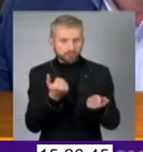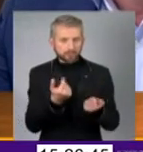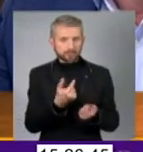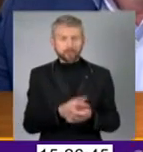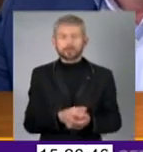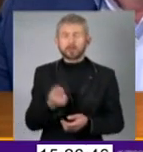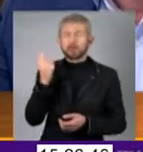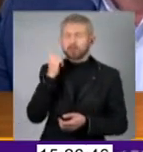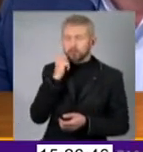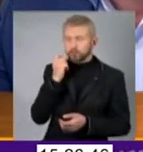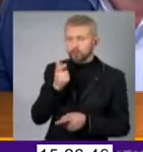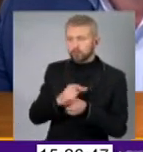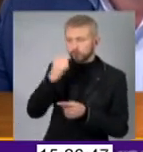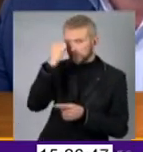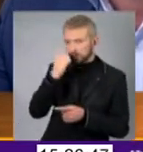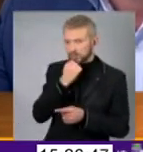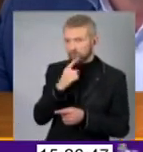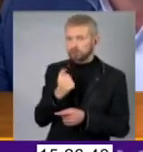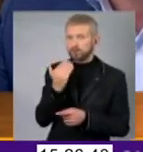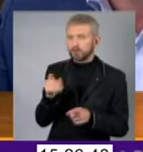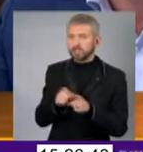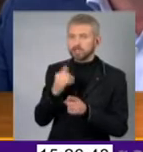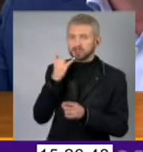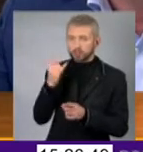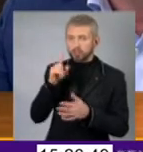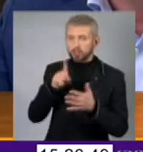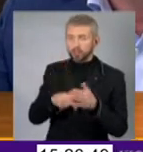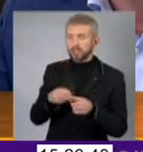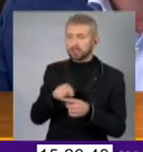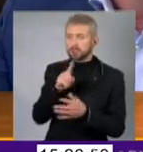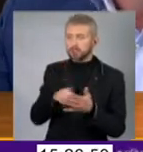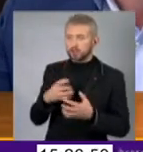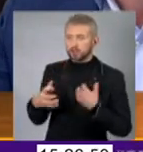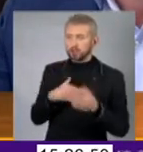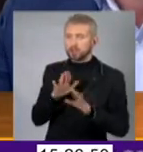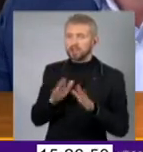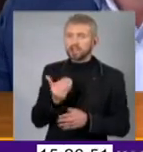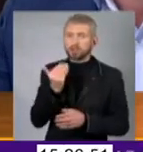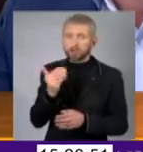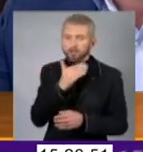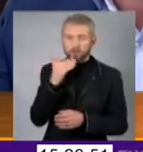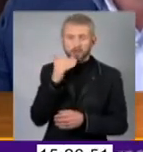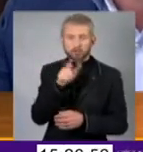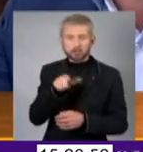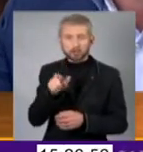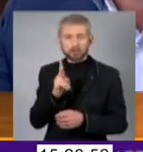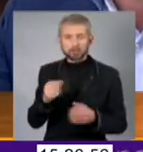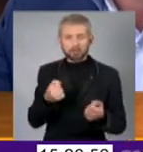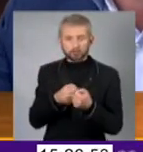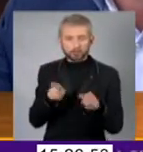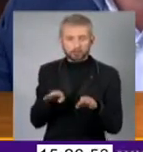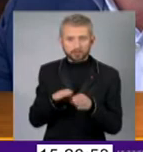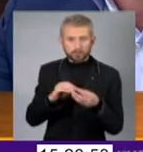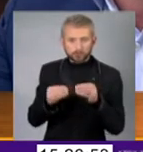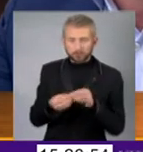Так, все почули, почули. Дуже дякуємо. Дякуємо за ваш такий дзвінок. Переконана, що це питання турбує не тільки вас, а й багатьох киян, які стикнулися цього року з подібною